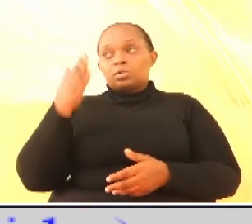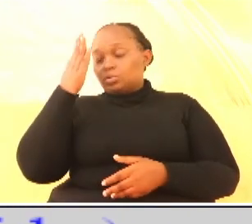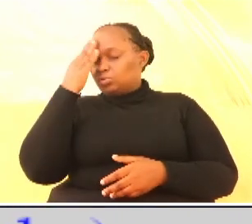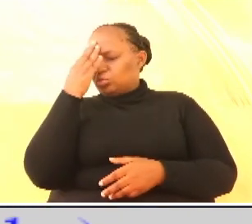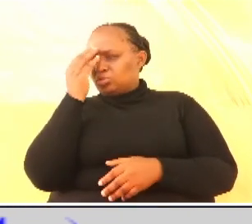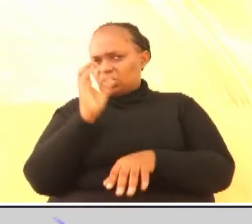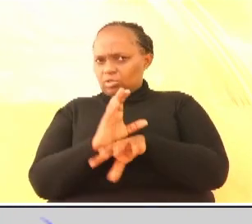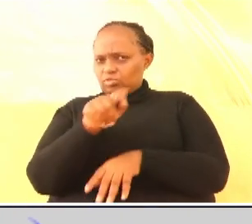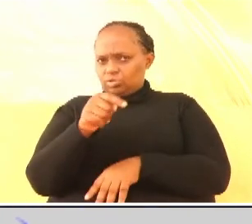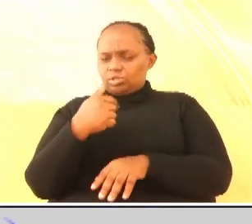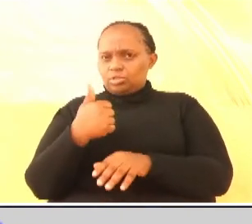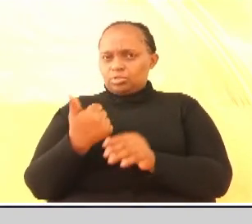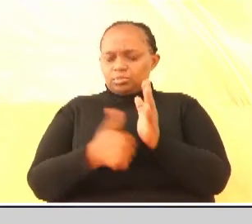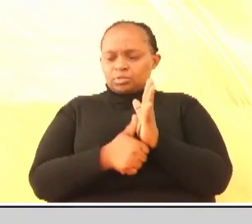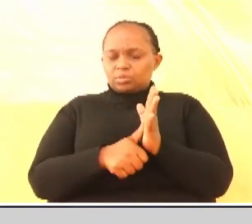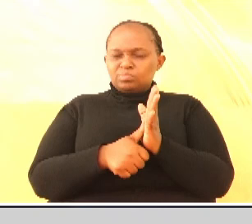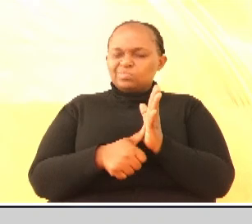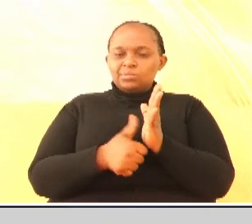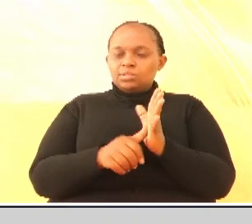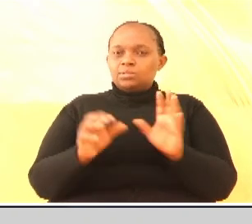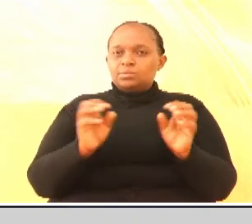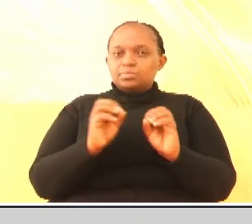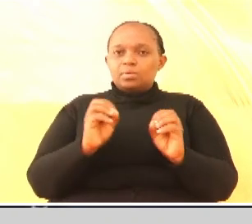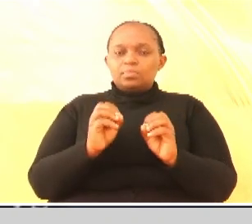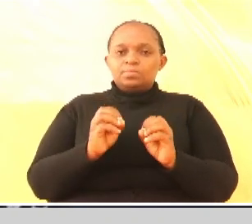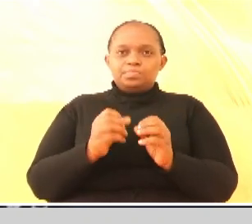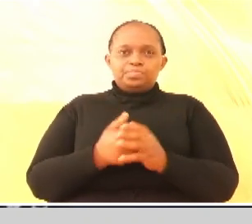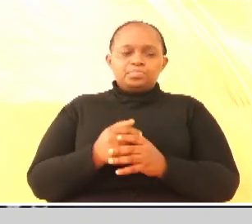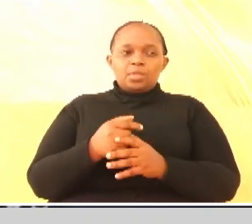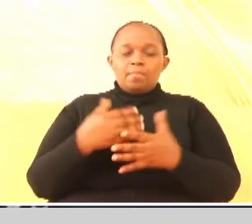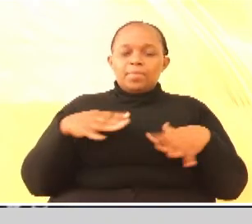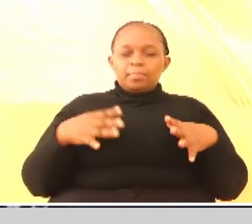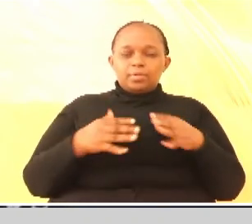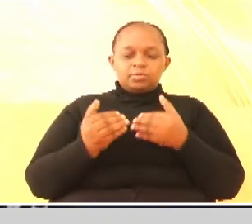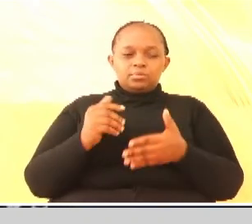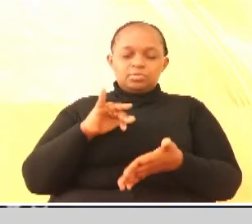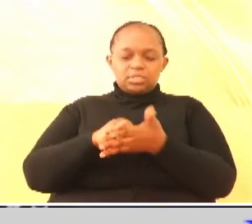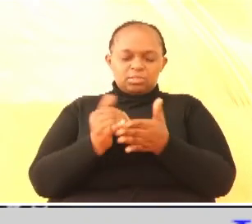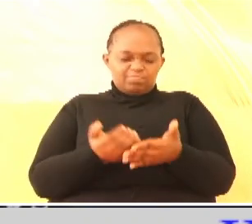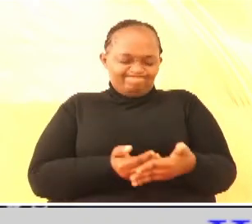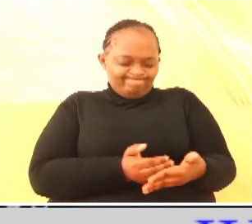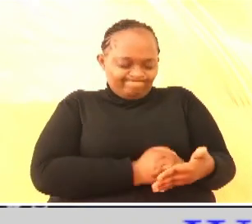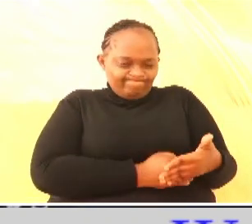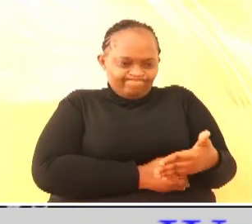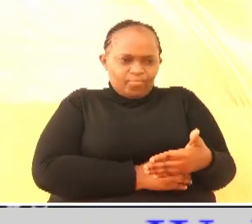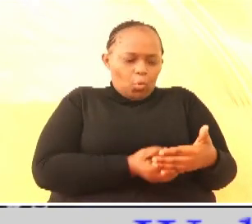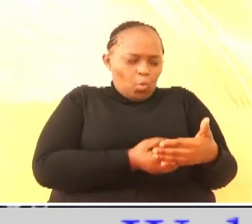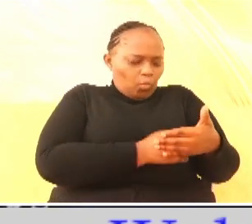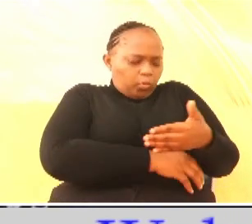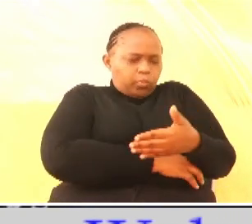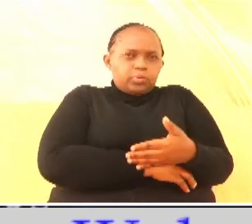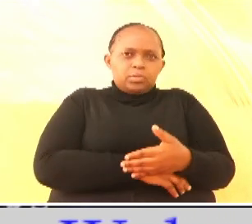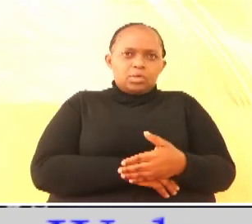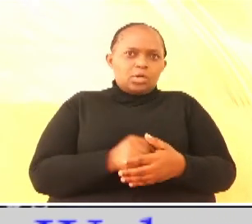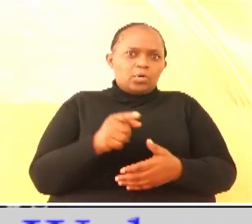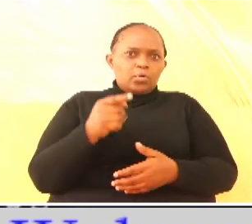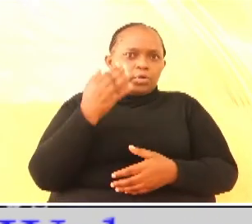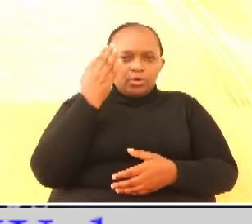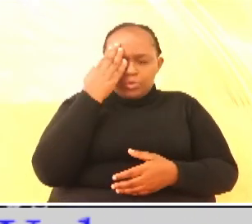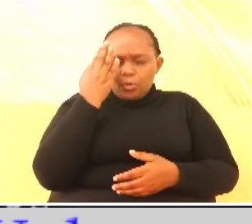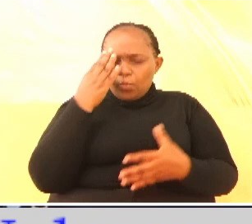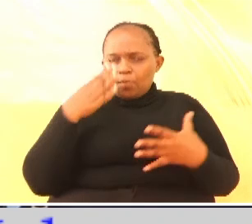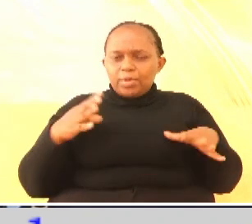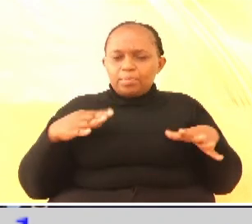kuangalia mtu wewe. Eh? Sasa kama nimepewa hii discount siniweke kwa mfu. Eh, si kuna watu wanatafuta tu vitu za kujifichia kwa